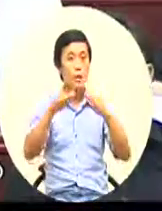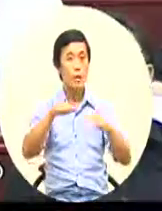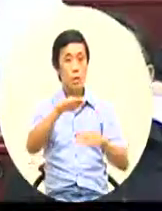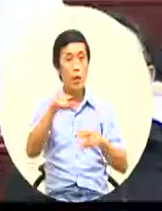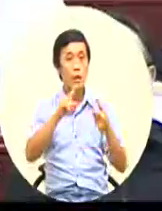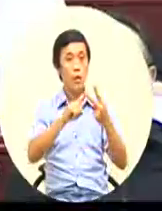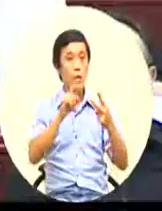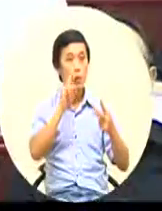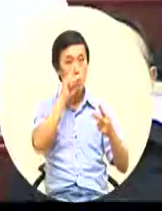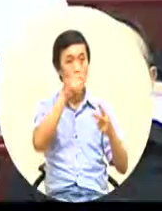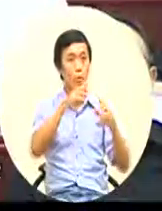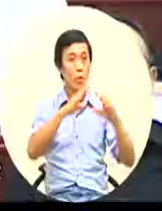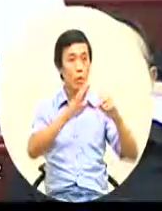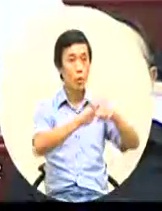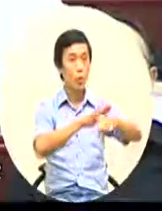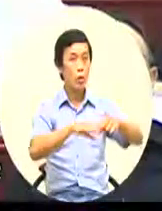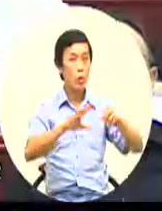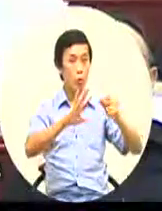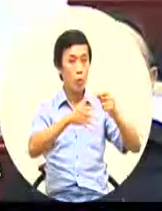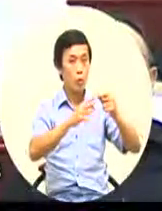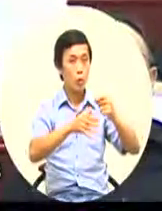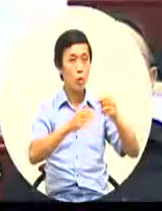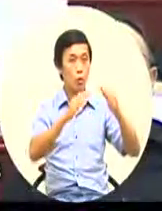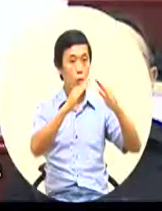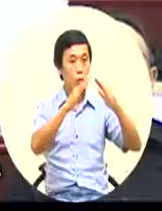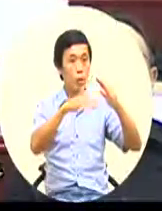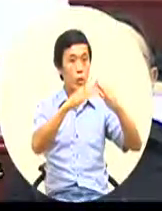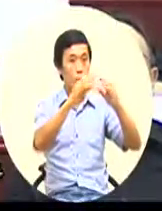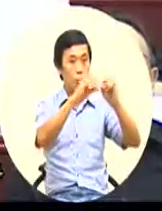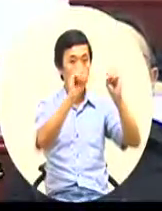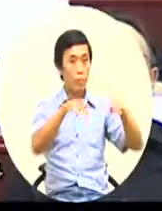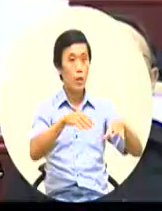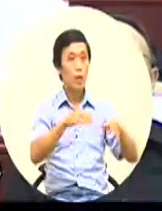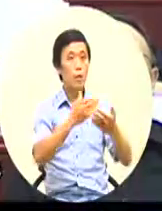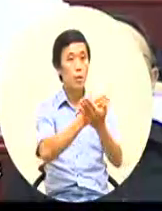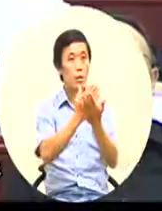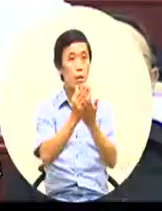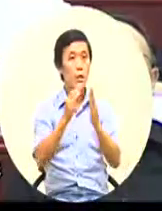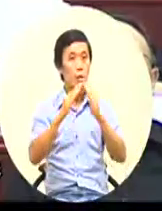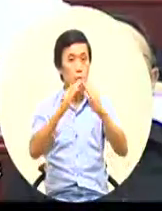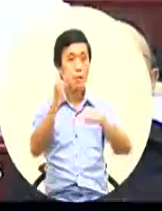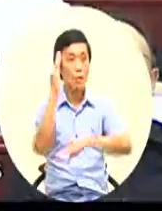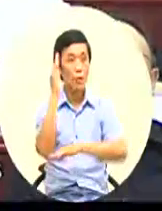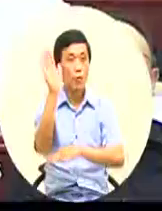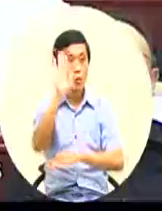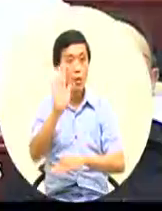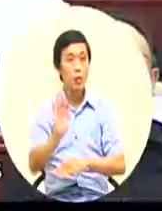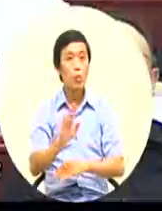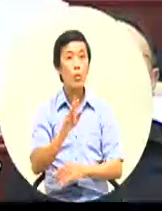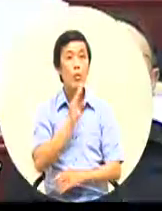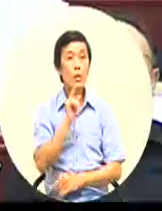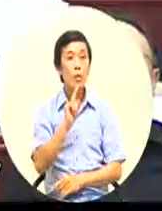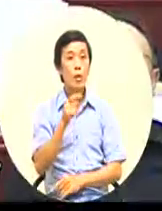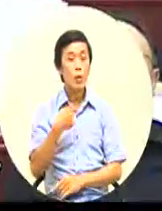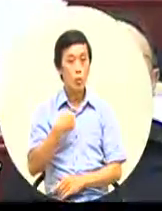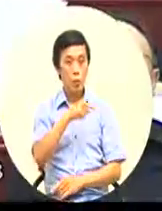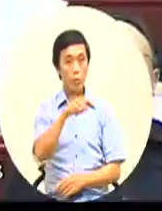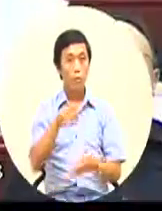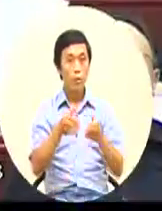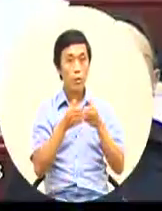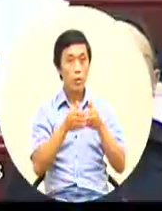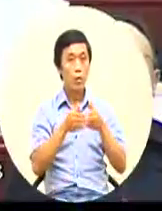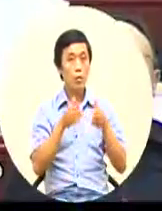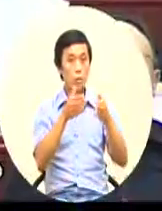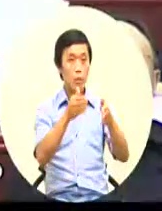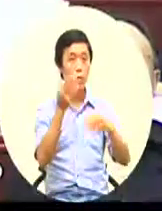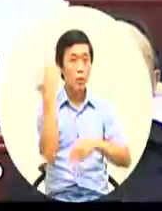营国中等等的这一些拆迁。那这一些部分，我想市府的态度，第一个， 我们要补偿过去合法